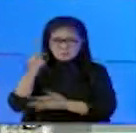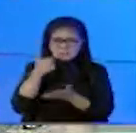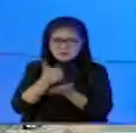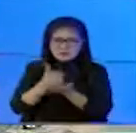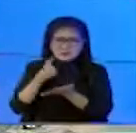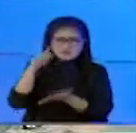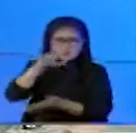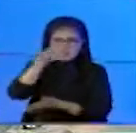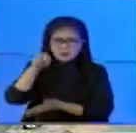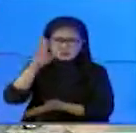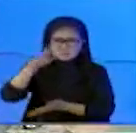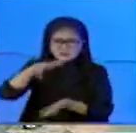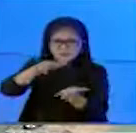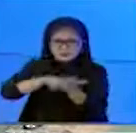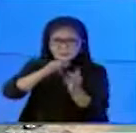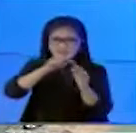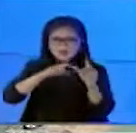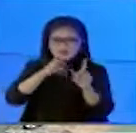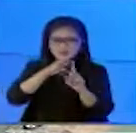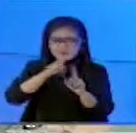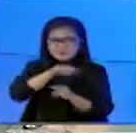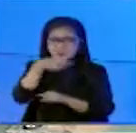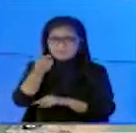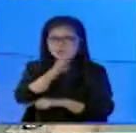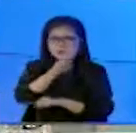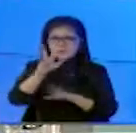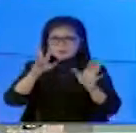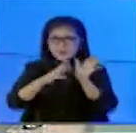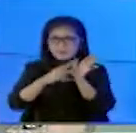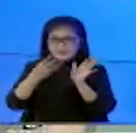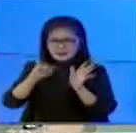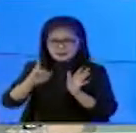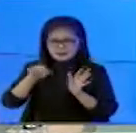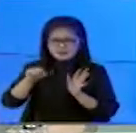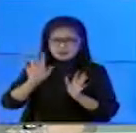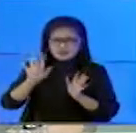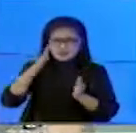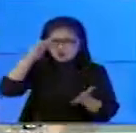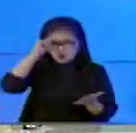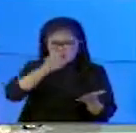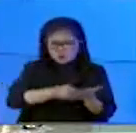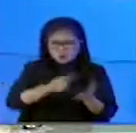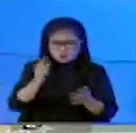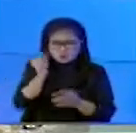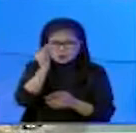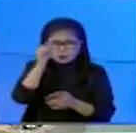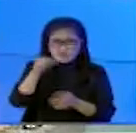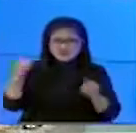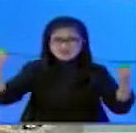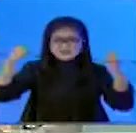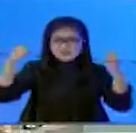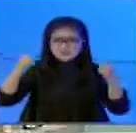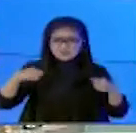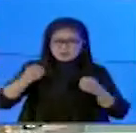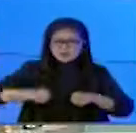Barat masih menerapkan psbb hingga 29.mei ketidaktaatan pada protokol kesehatan dan nekat berwisata